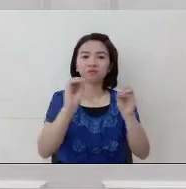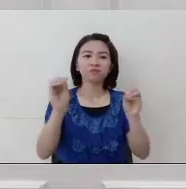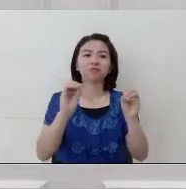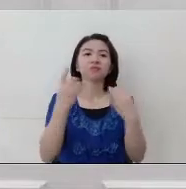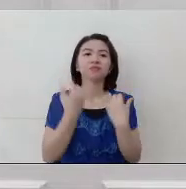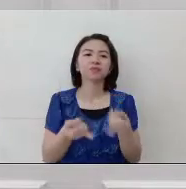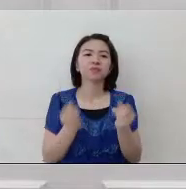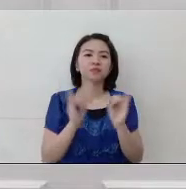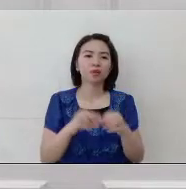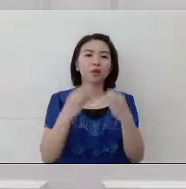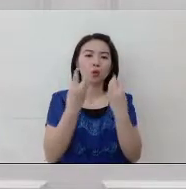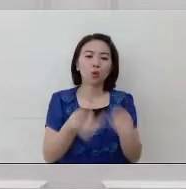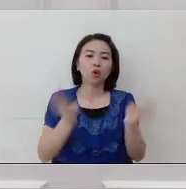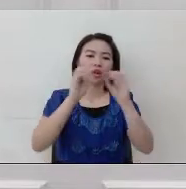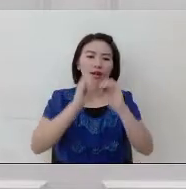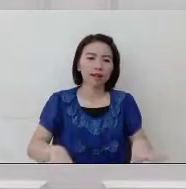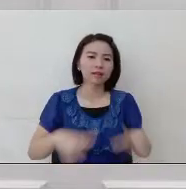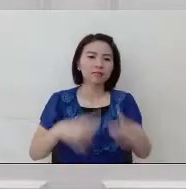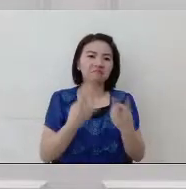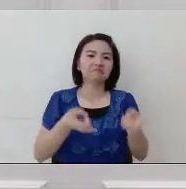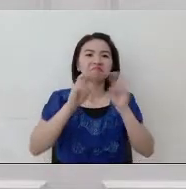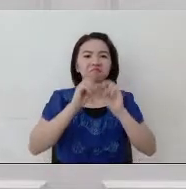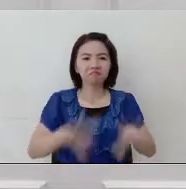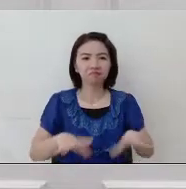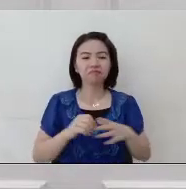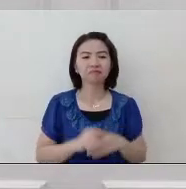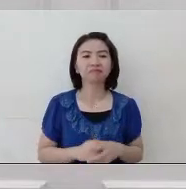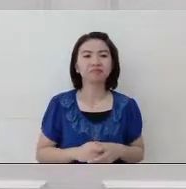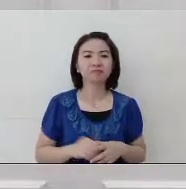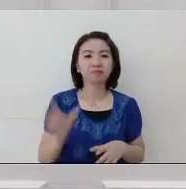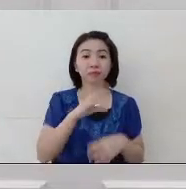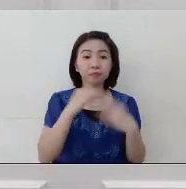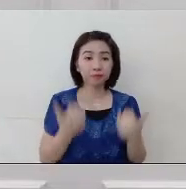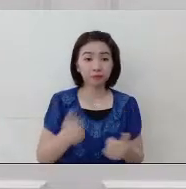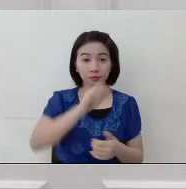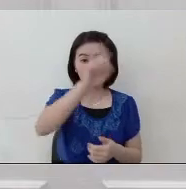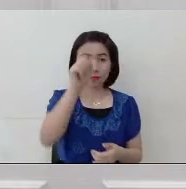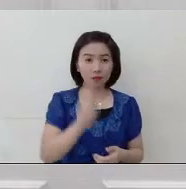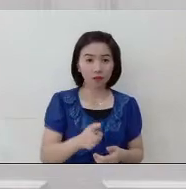tinatapos mo na ba sa kalagayan mo ngayon ang iyong Kristiyanong buhay?